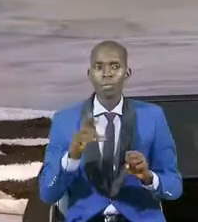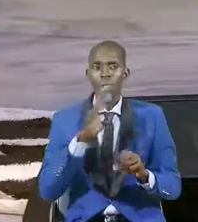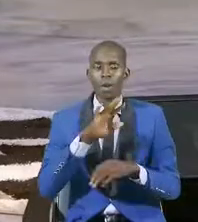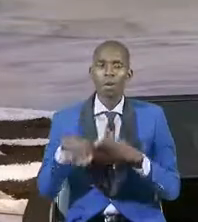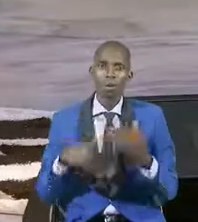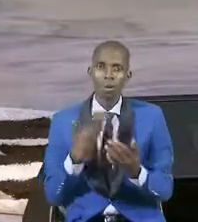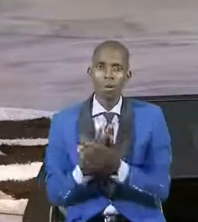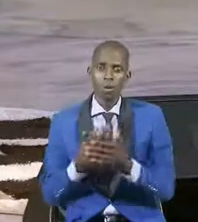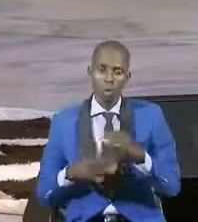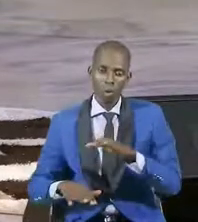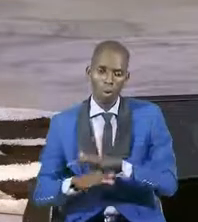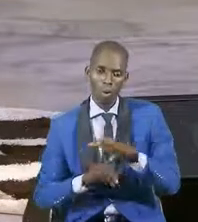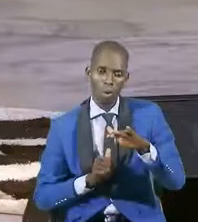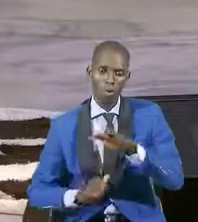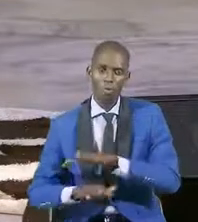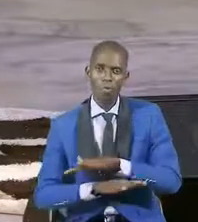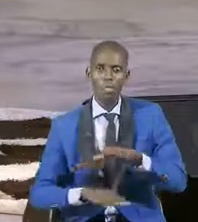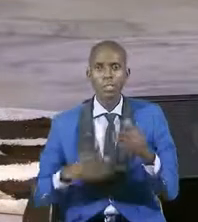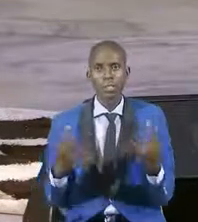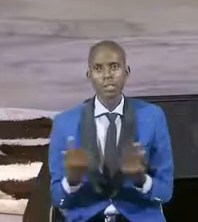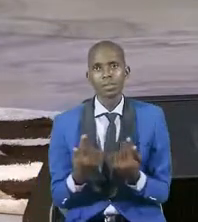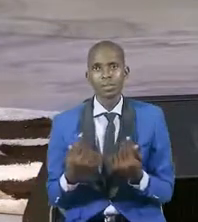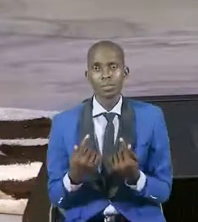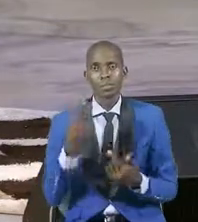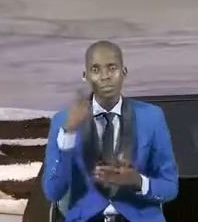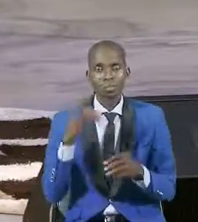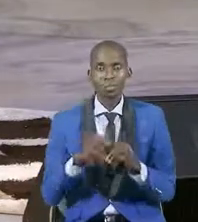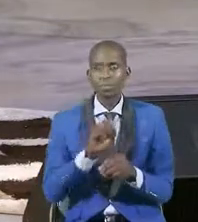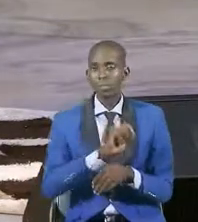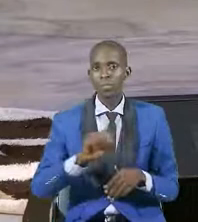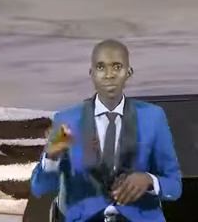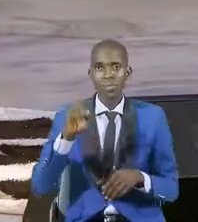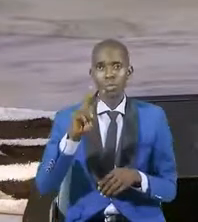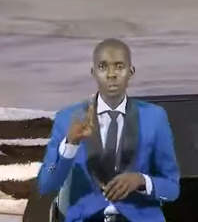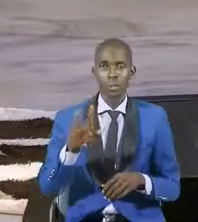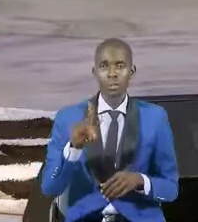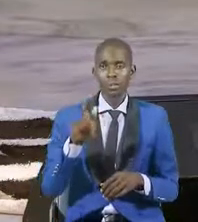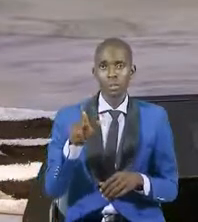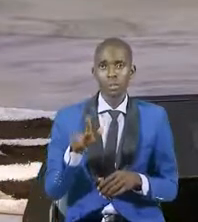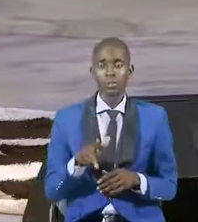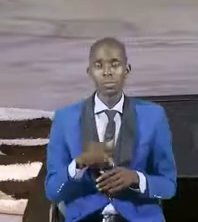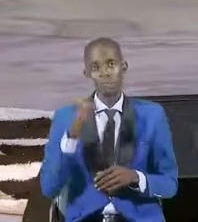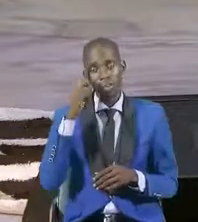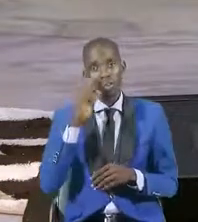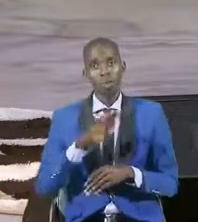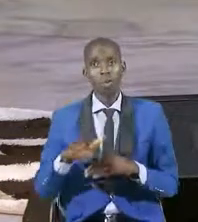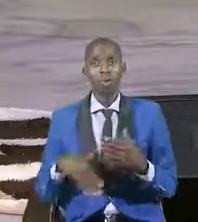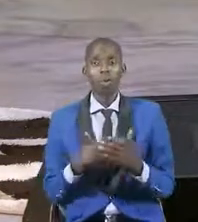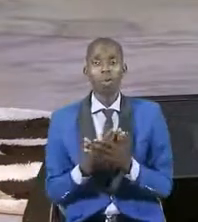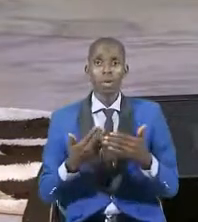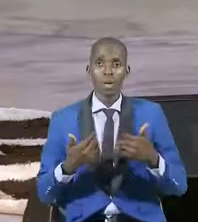sous l'empire du péché. C'est la dépravation de tout le monde. Verset 23 dit,